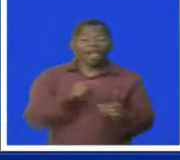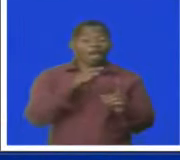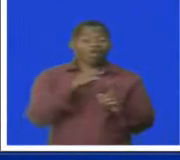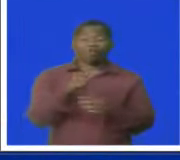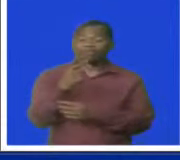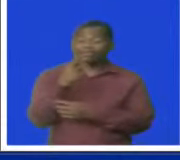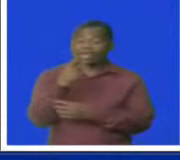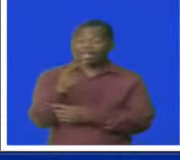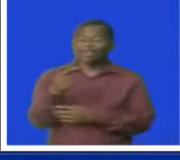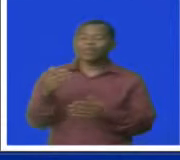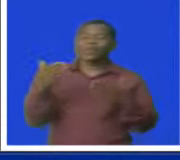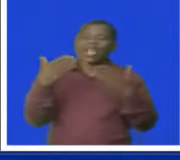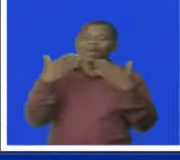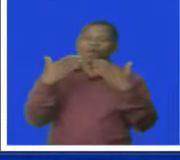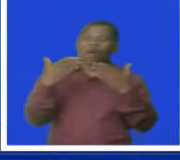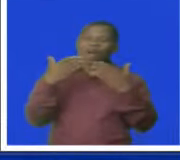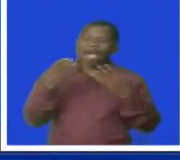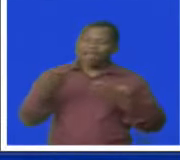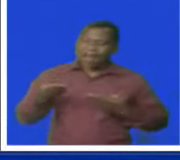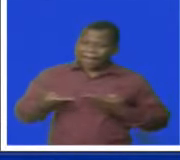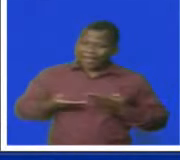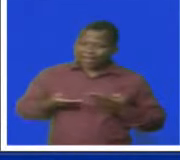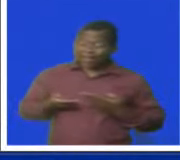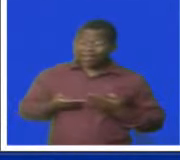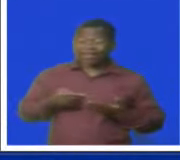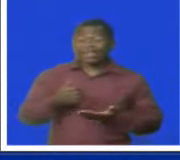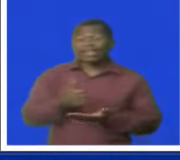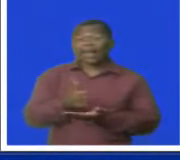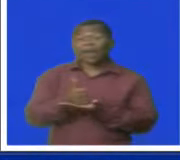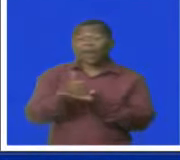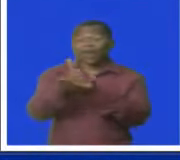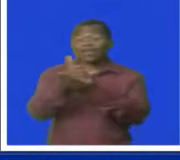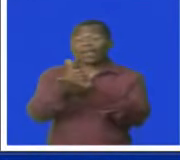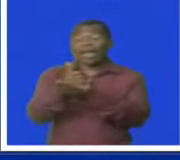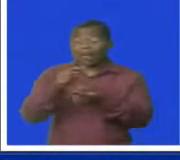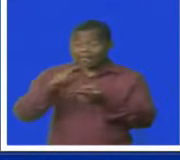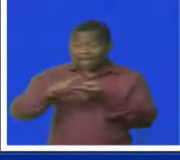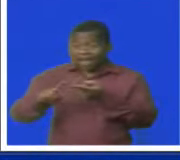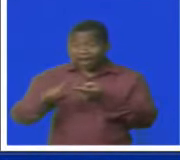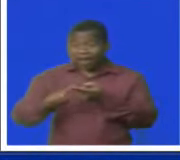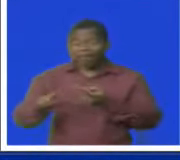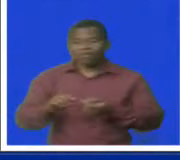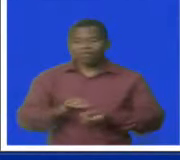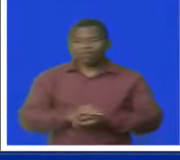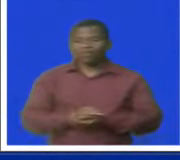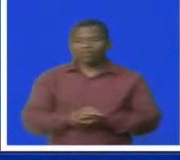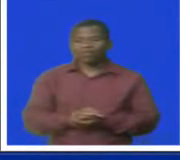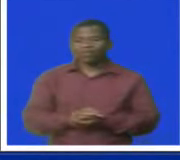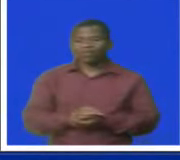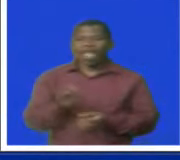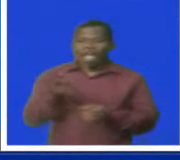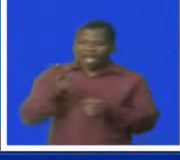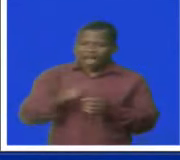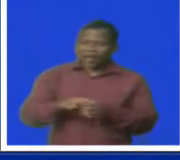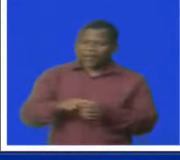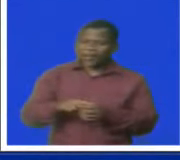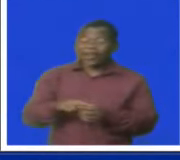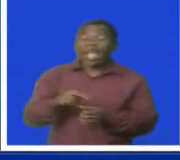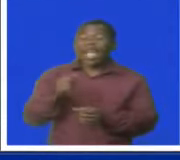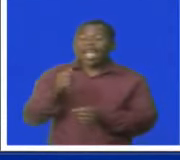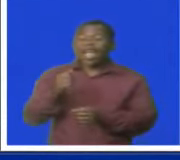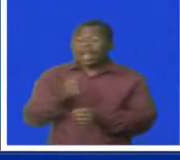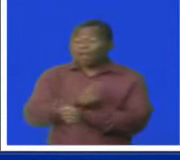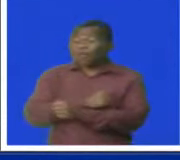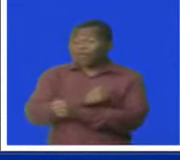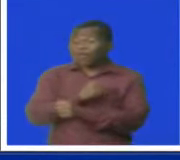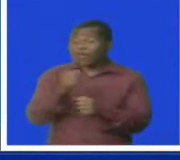emcoka kakhulu kubo njengalokhu kwinzebe yekucala bayidlala selokhu bashiywe ngumphathi wale nkampani Nyatinhleko emhlabeni. Ngomedulu uthi lenzebe bayithathele